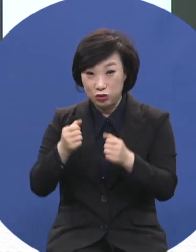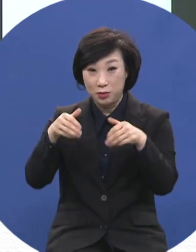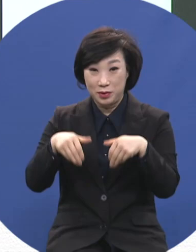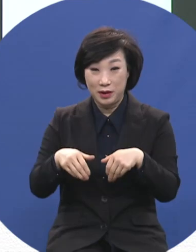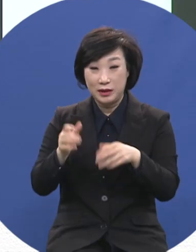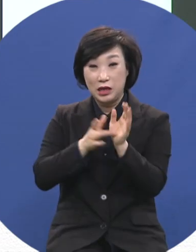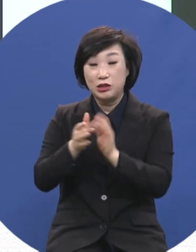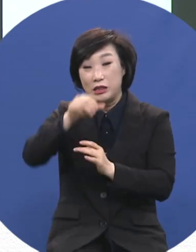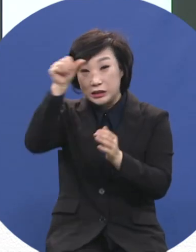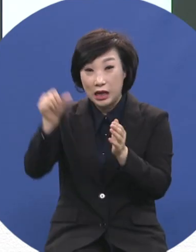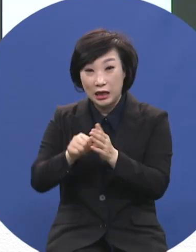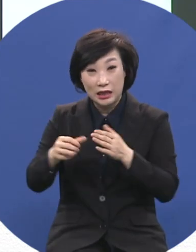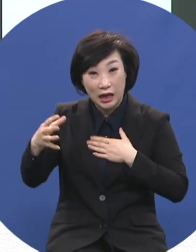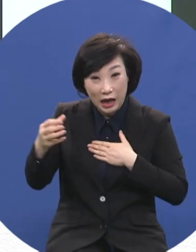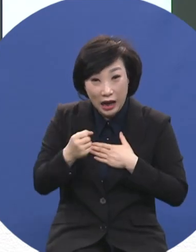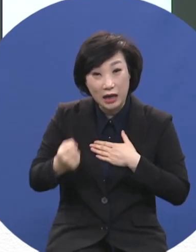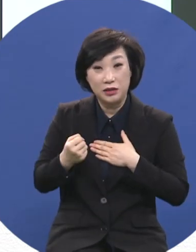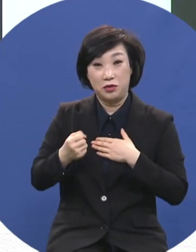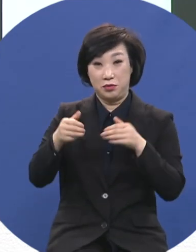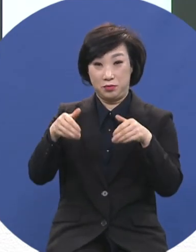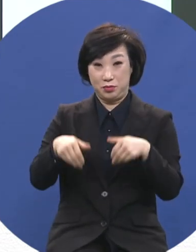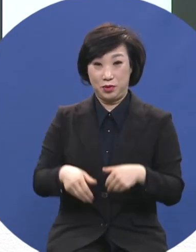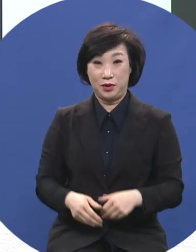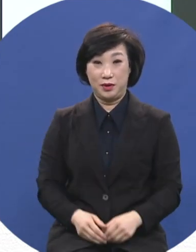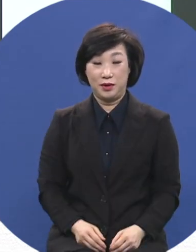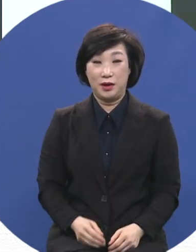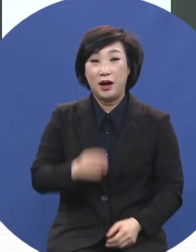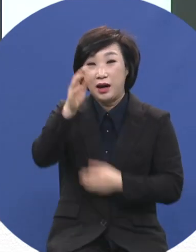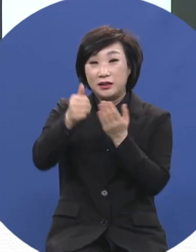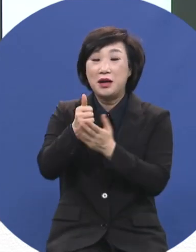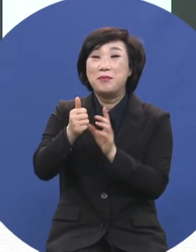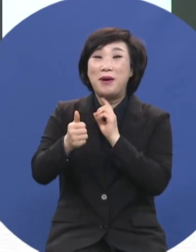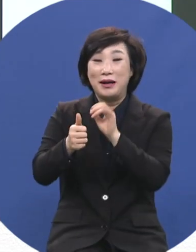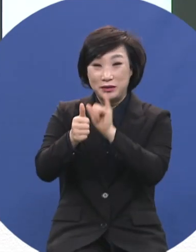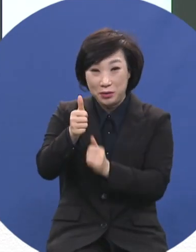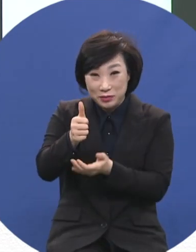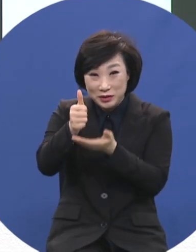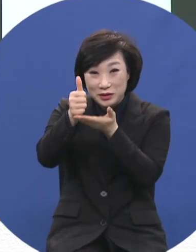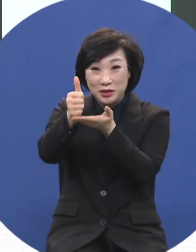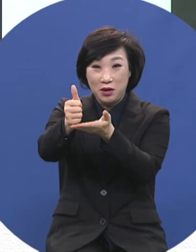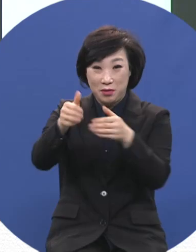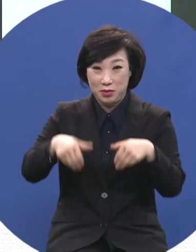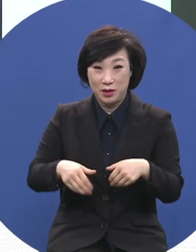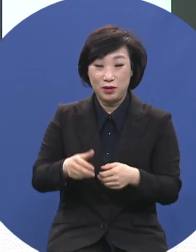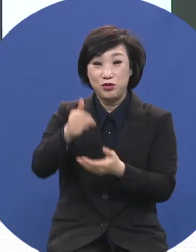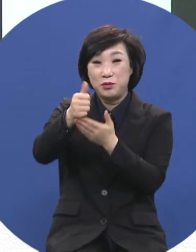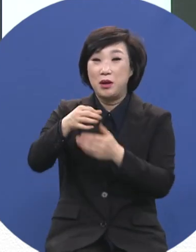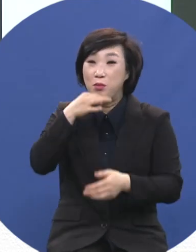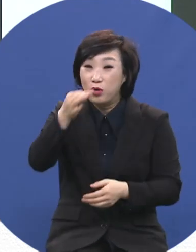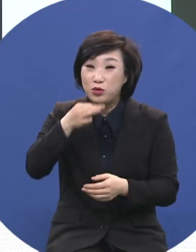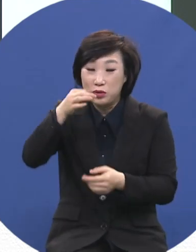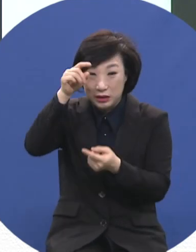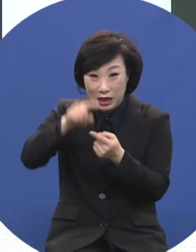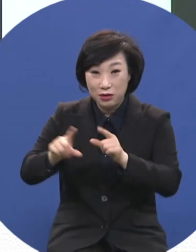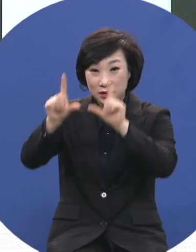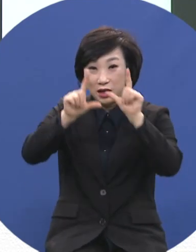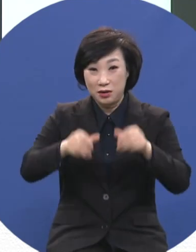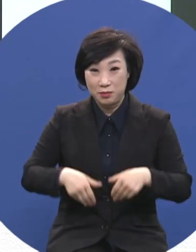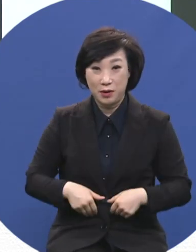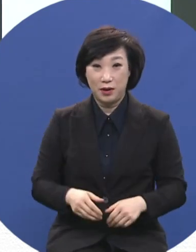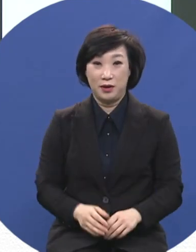말이야. 예수의 생애를 가져라 이 말이야. 하나님만 섬겨라 이 말이야. 그의 목소리대로 살아라 이